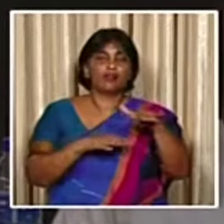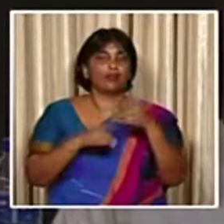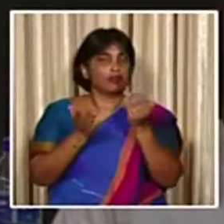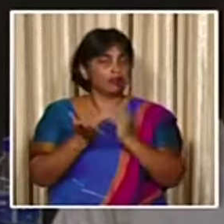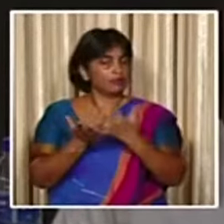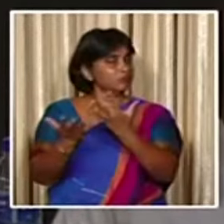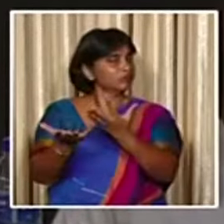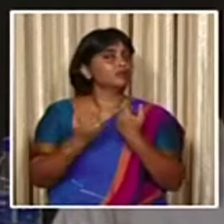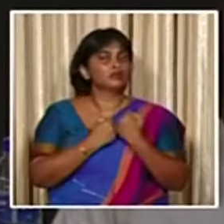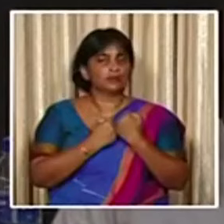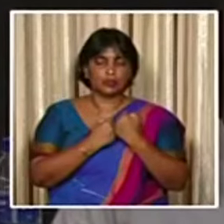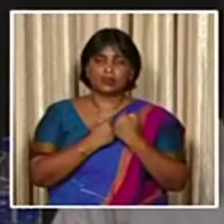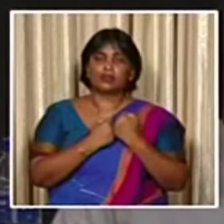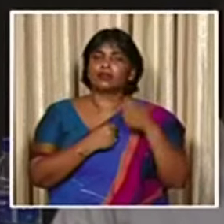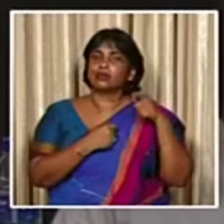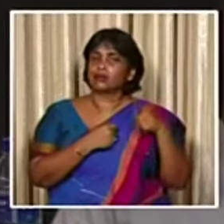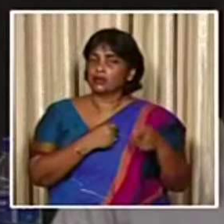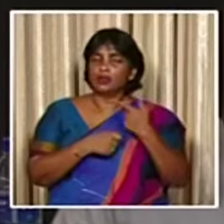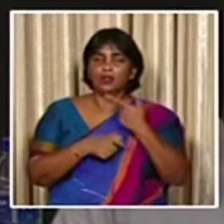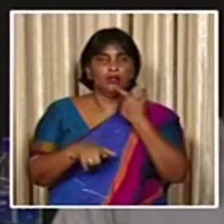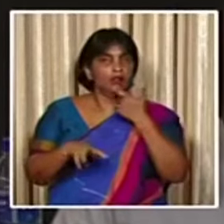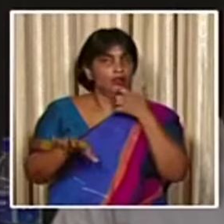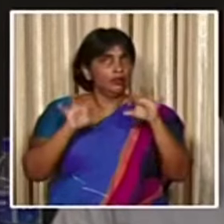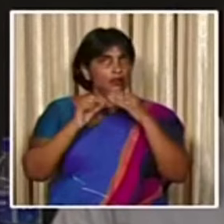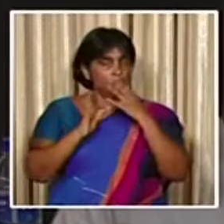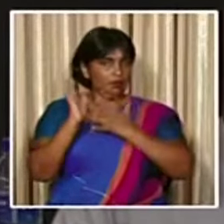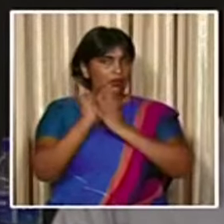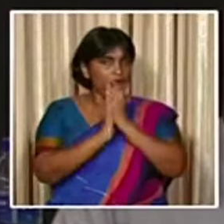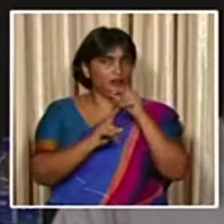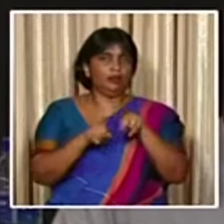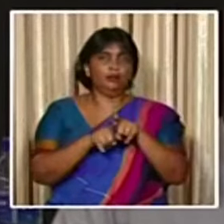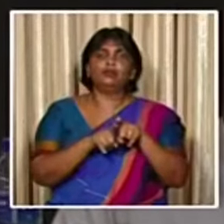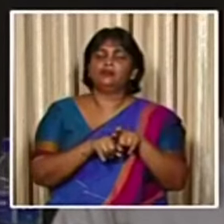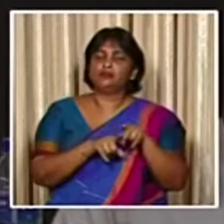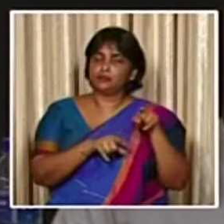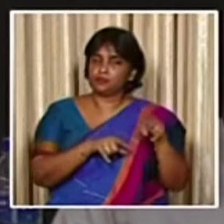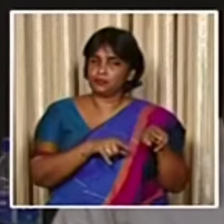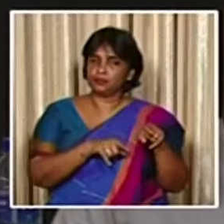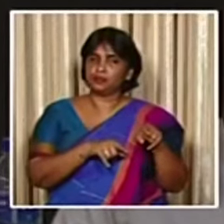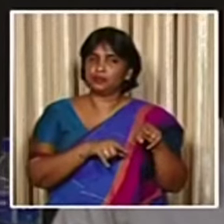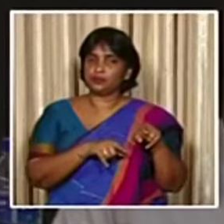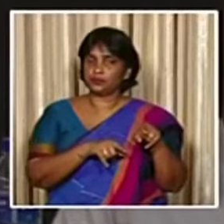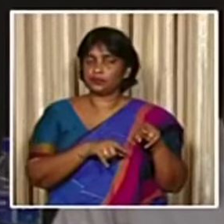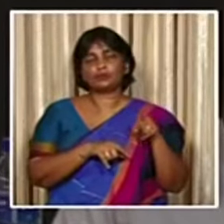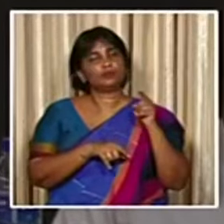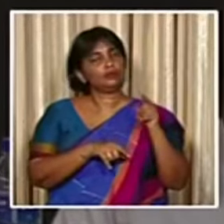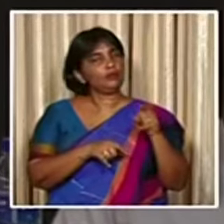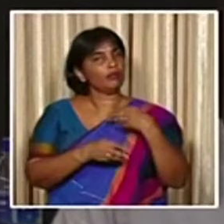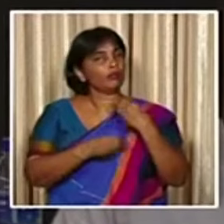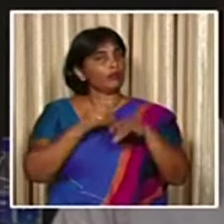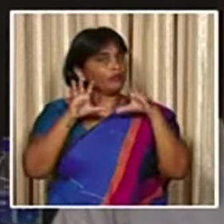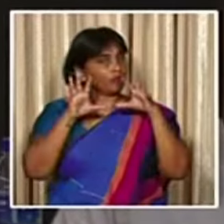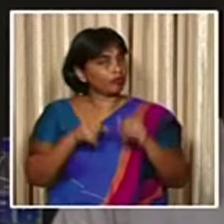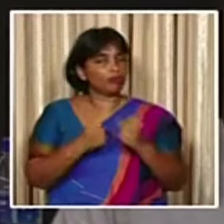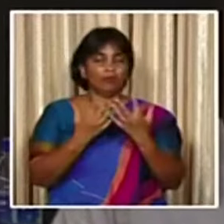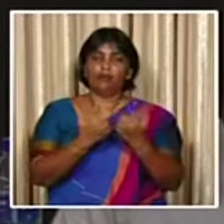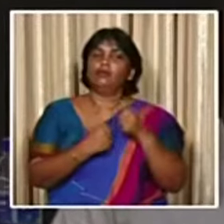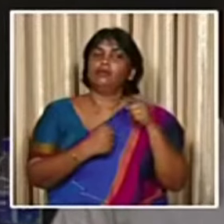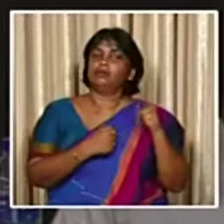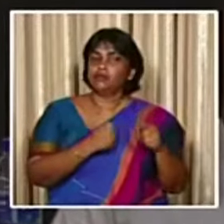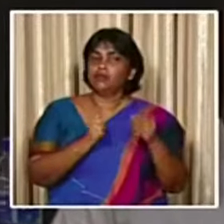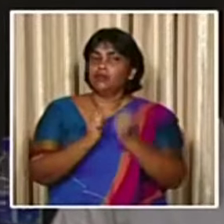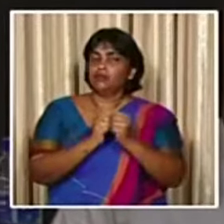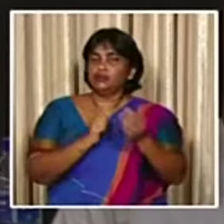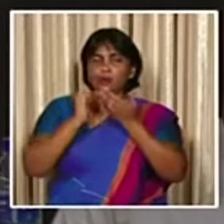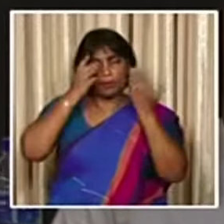ටික නැවත පවරාගෙන මේ ඉඩම් වල අයිතිය මේ ඒ කොම්පැනි වලින් අරගෙන